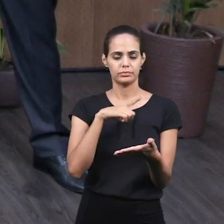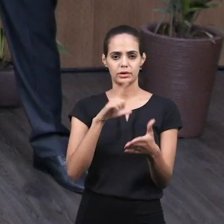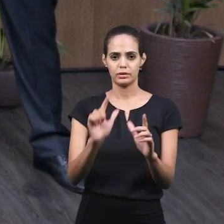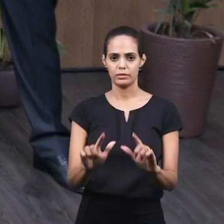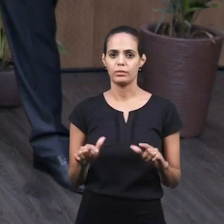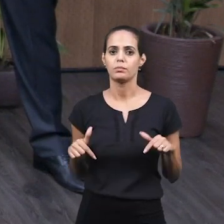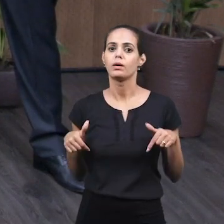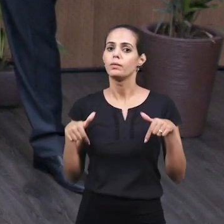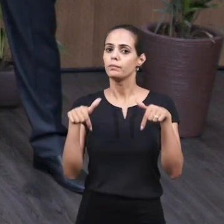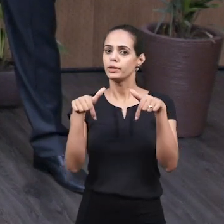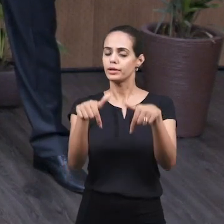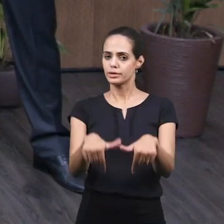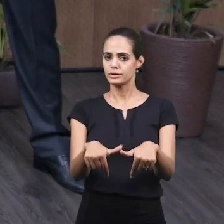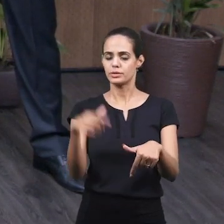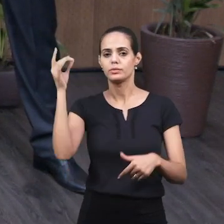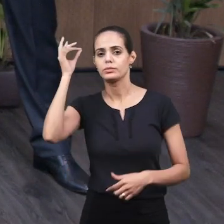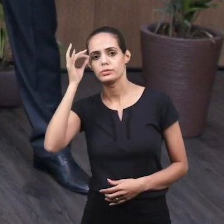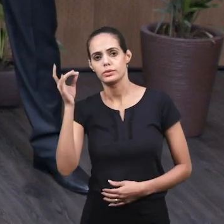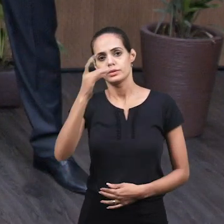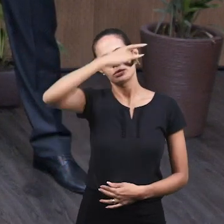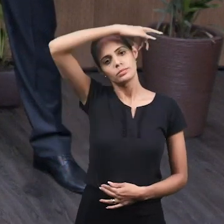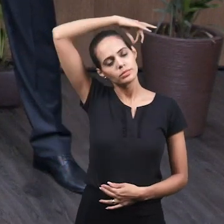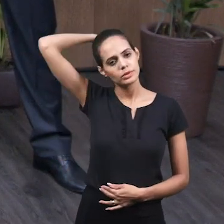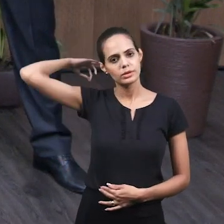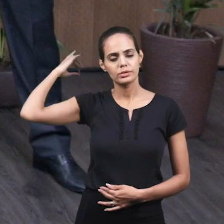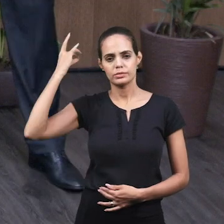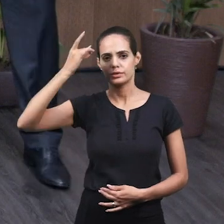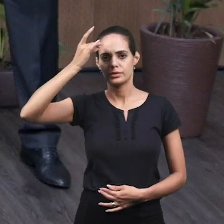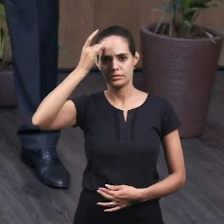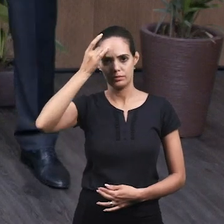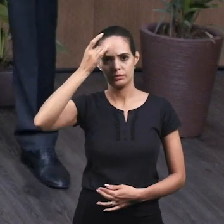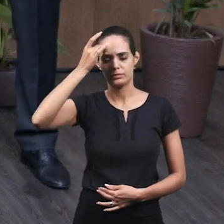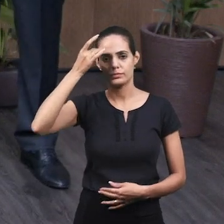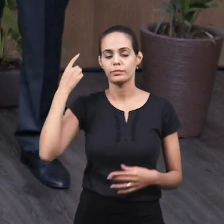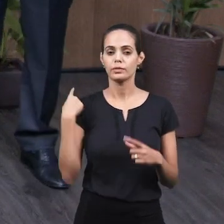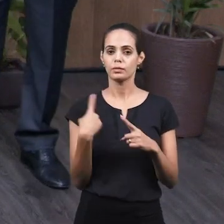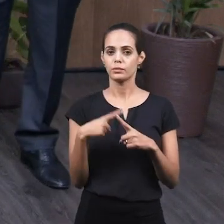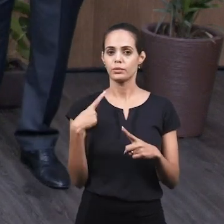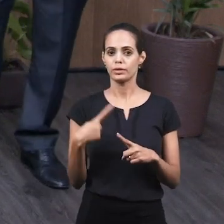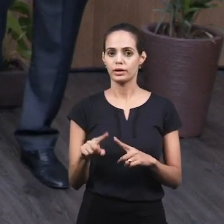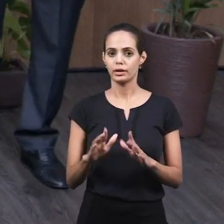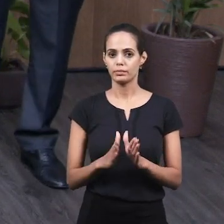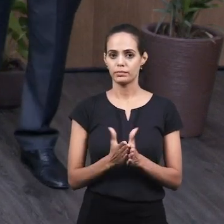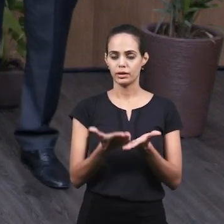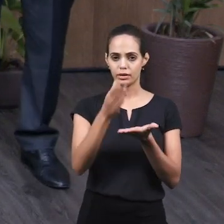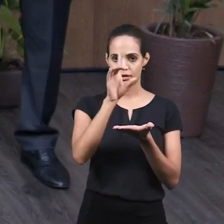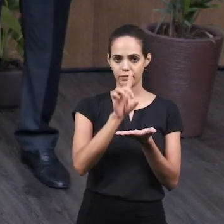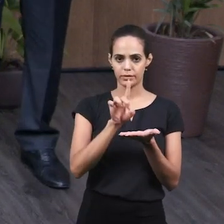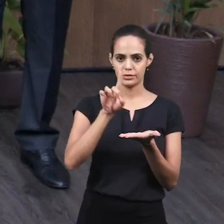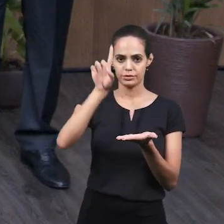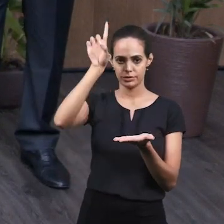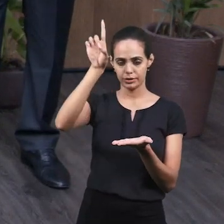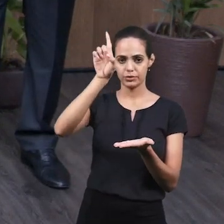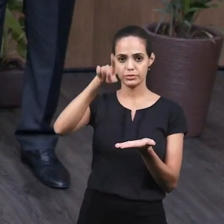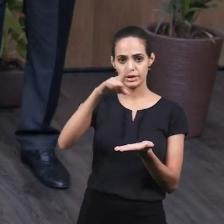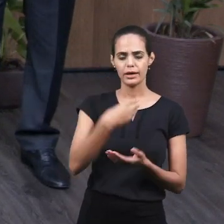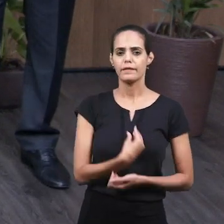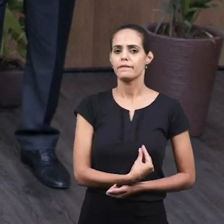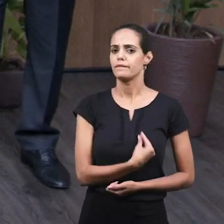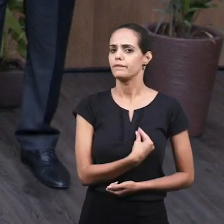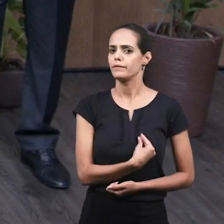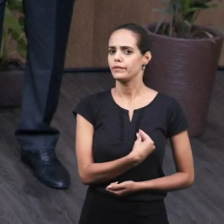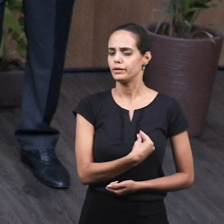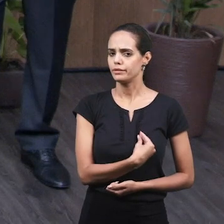l'opération du Saint-Esprit, do Espírito Santo, parce que la parole de Dieu, que é a palavra de elle est vivante et